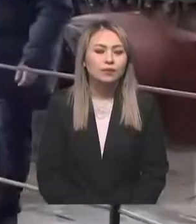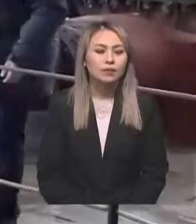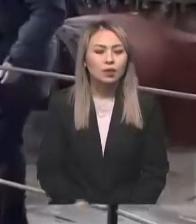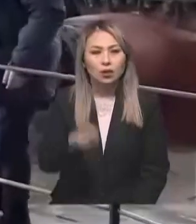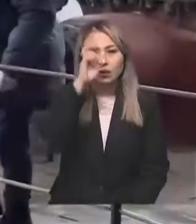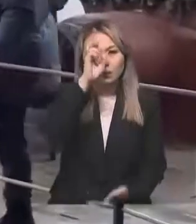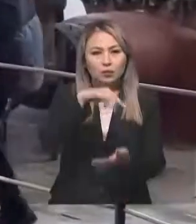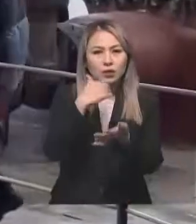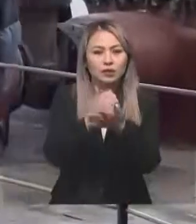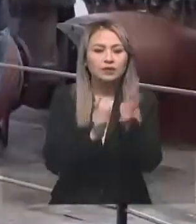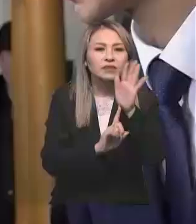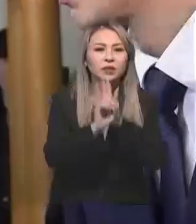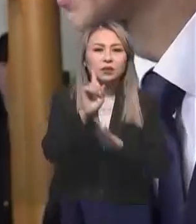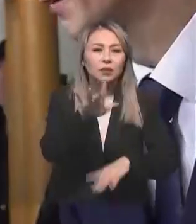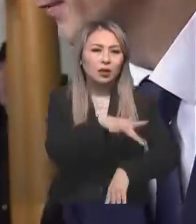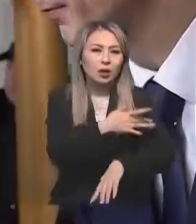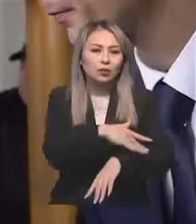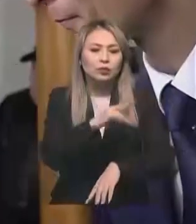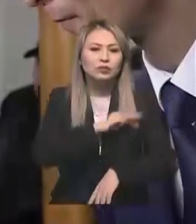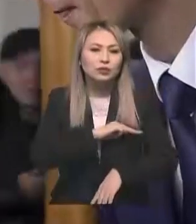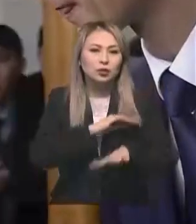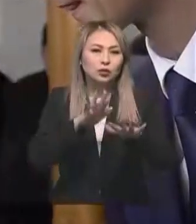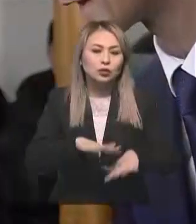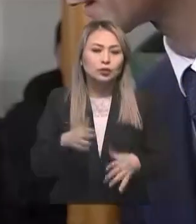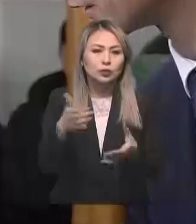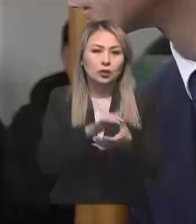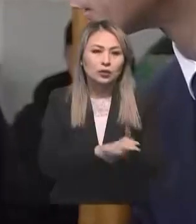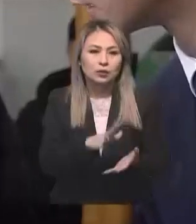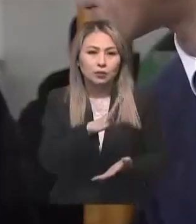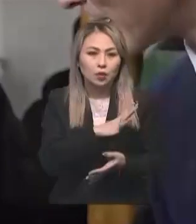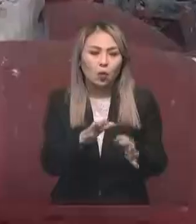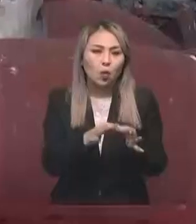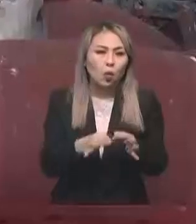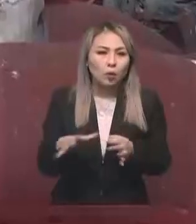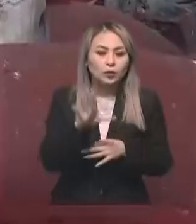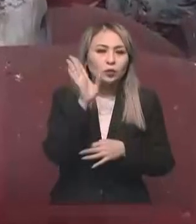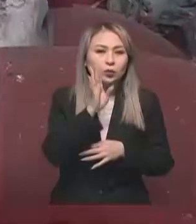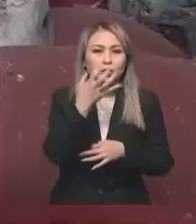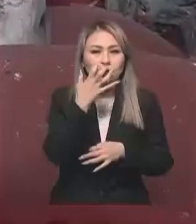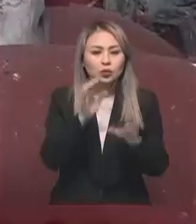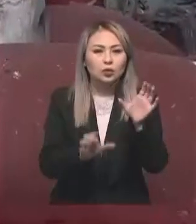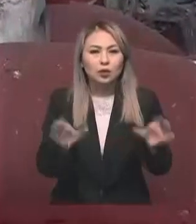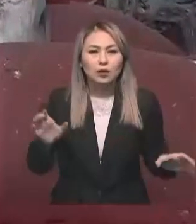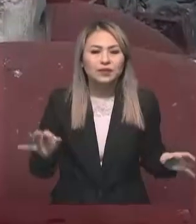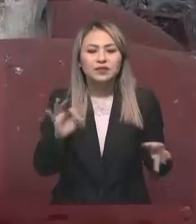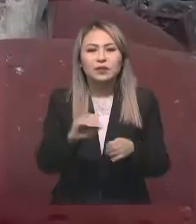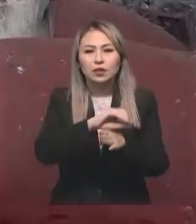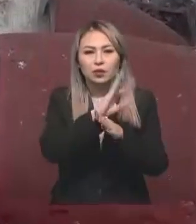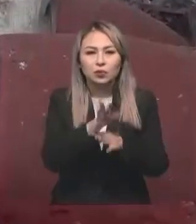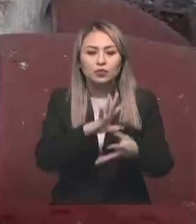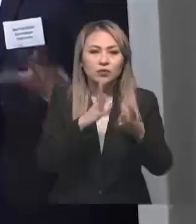Өкімет басшысы әуелі өңірдегі коммуналдық мекемелердің жұмысымен танысты. Облыста су және жылумен қамтамасыз ету желілерінің